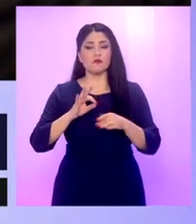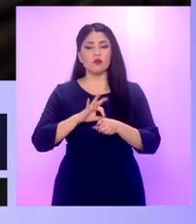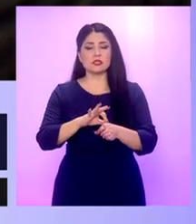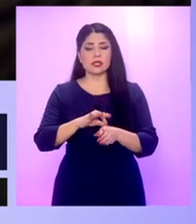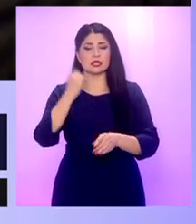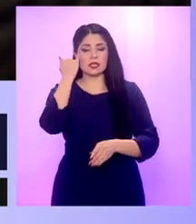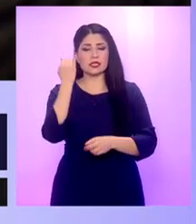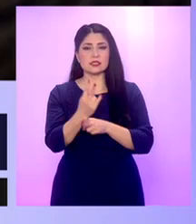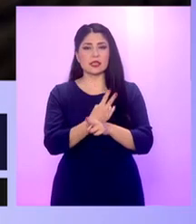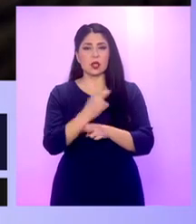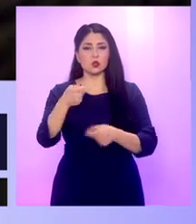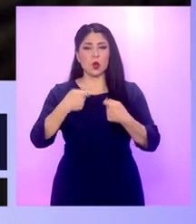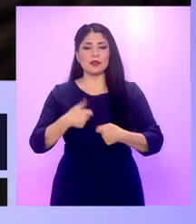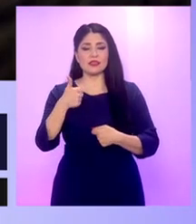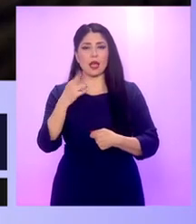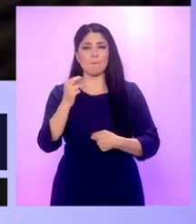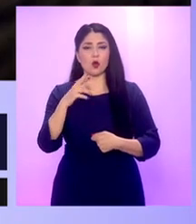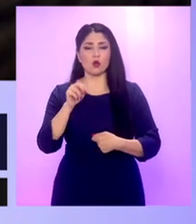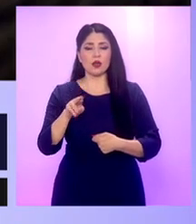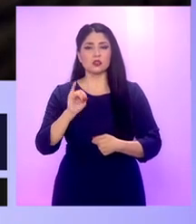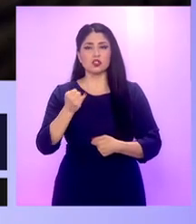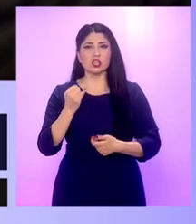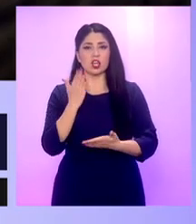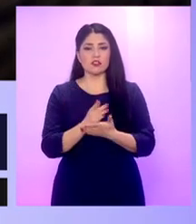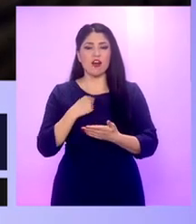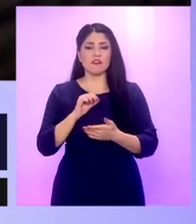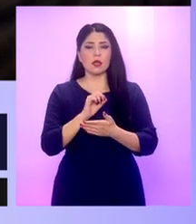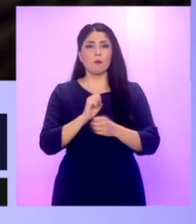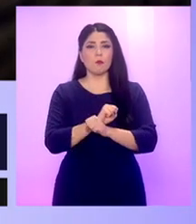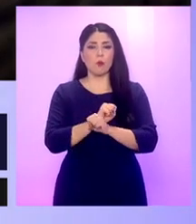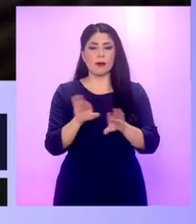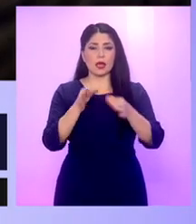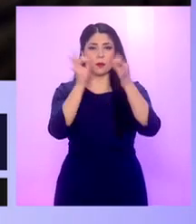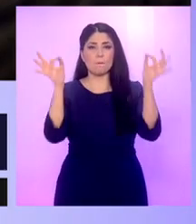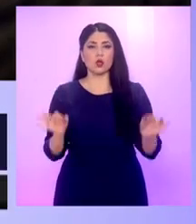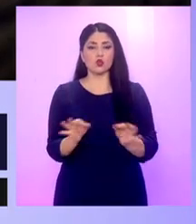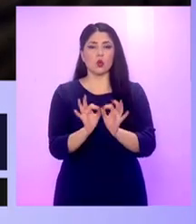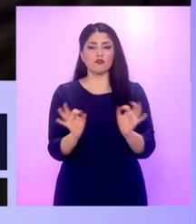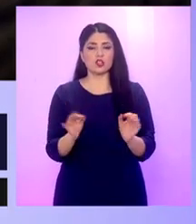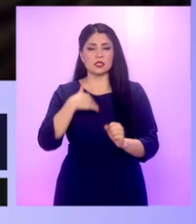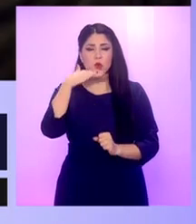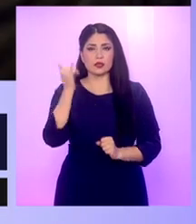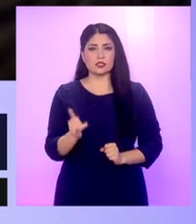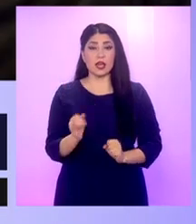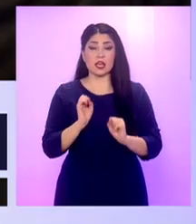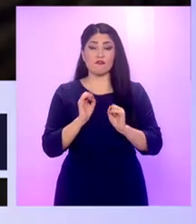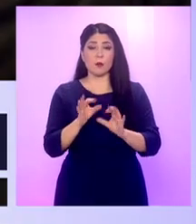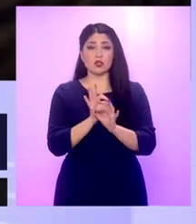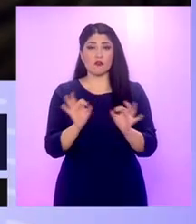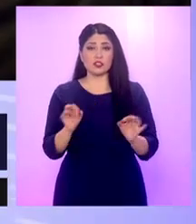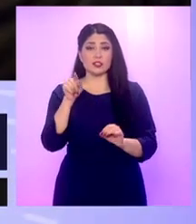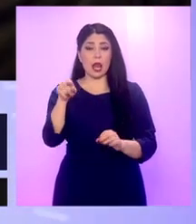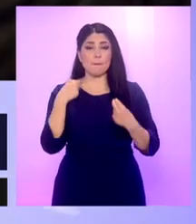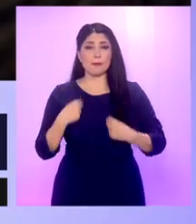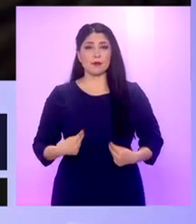stat a Ministerului Sănătății a doamnei Andreea Moldovan, iar decizia va fi publicată în Monitorul Oficial în cursul zilei de astăzi. Este așadar o informație oficială de la